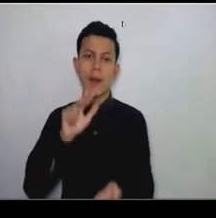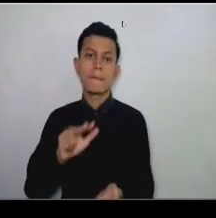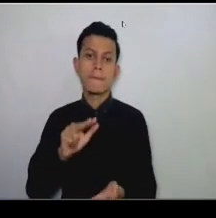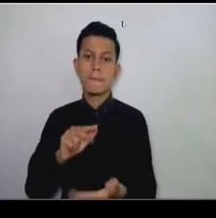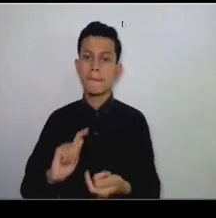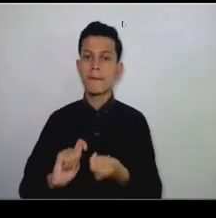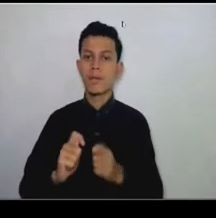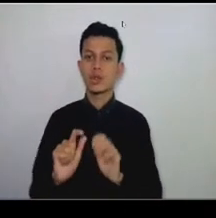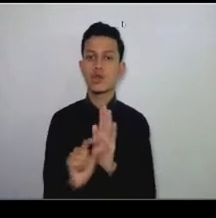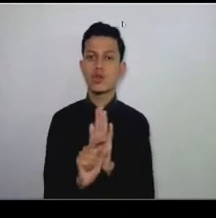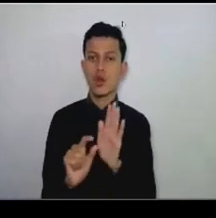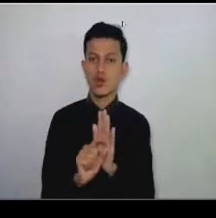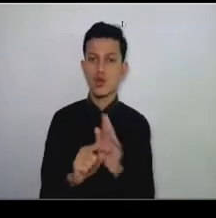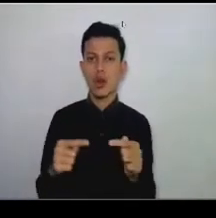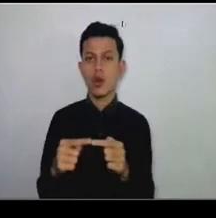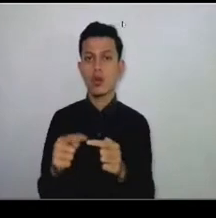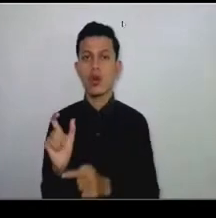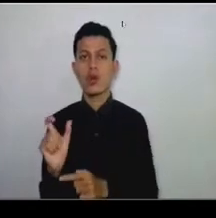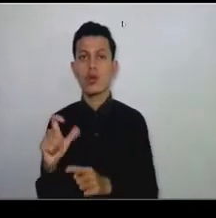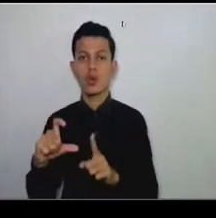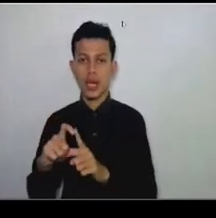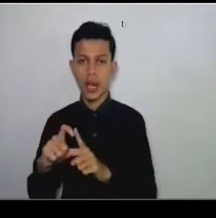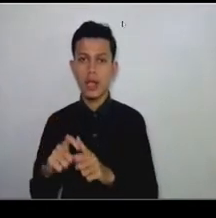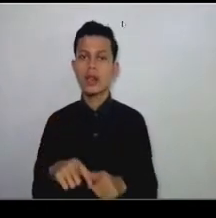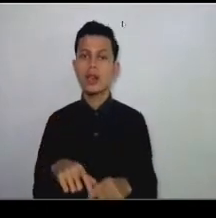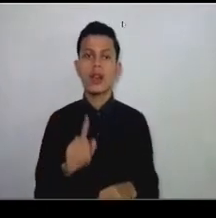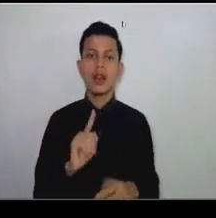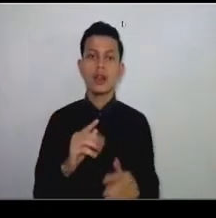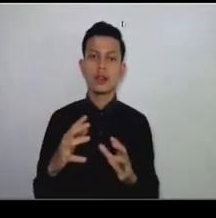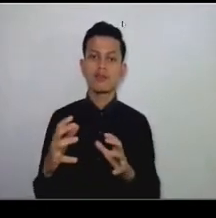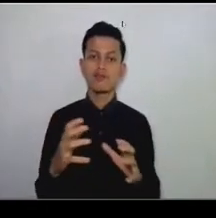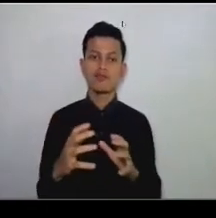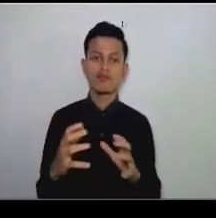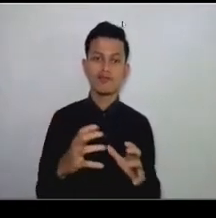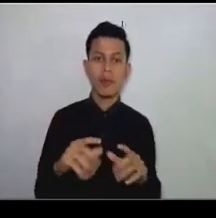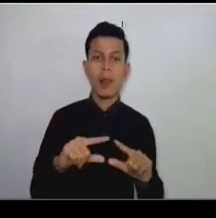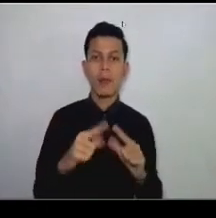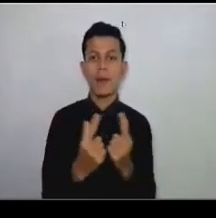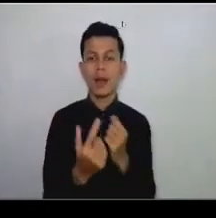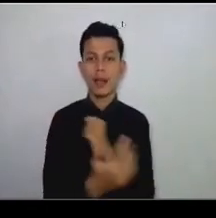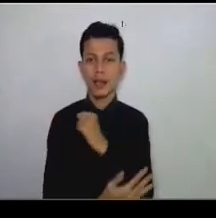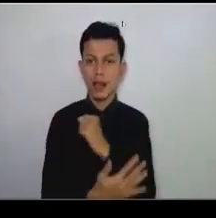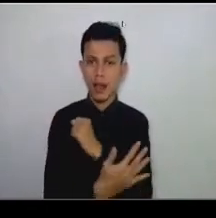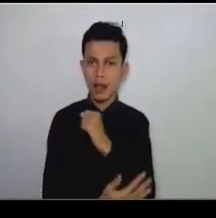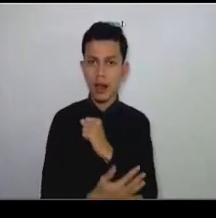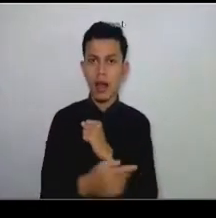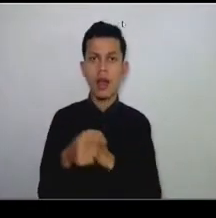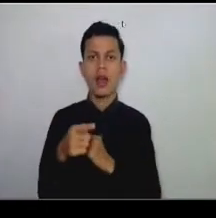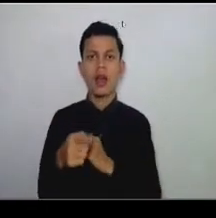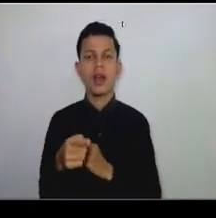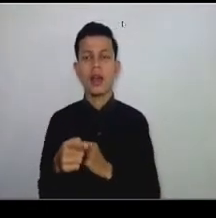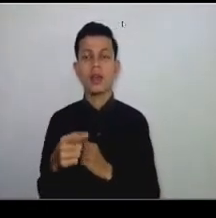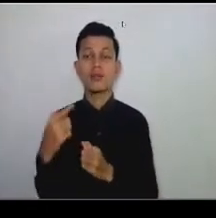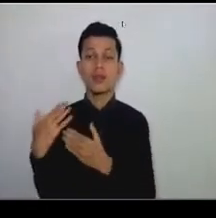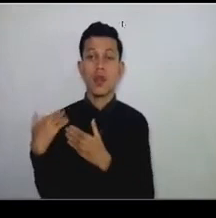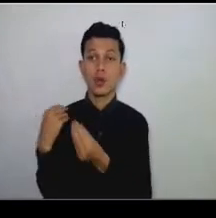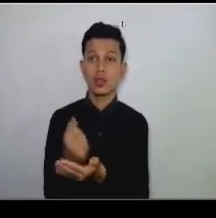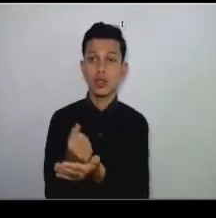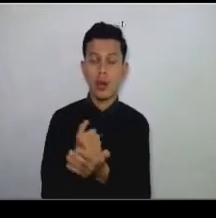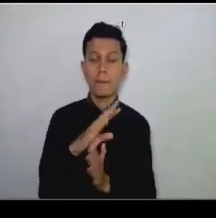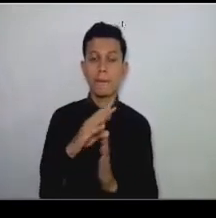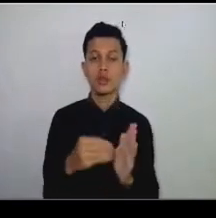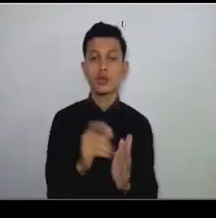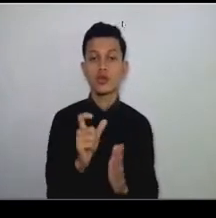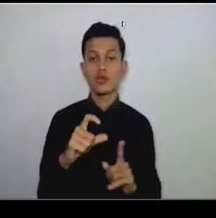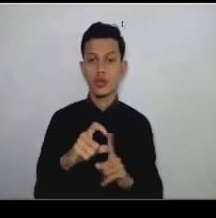undang-undang terhadap undang-undang dasar memutus sengketa kewenangan lembaga negara dan kewenangannya diberikan oleh undang-undang dasar memutus pembubaran